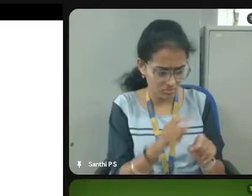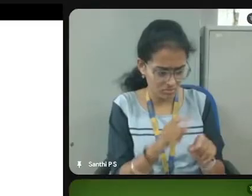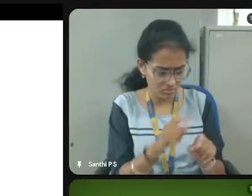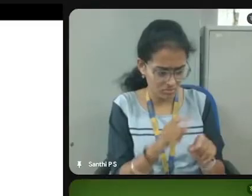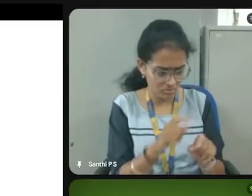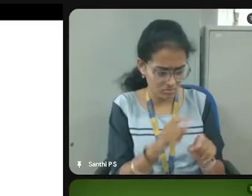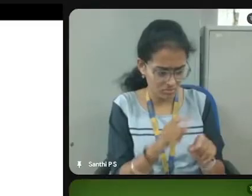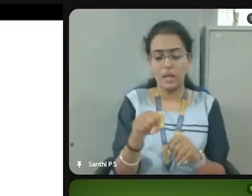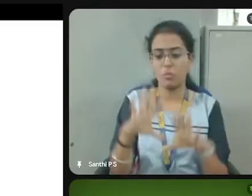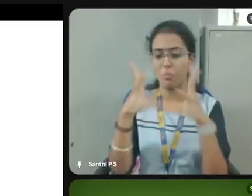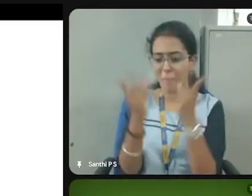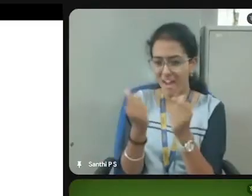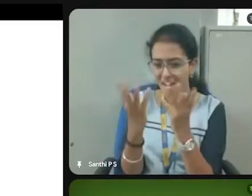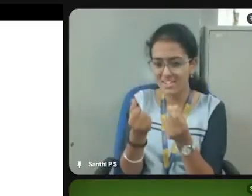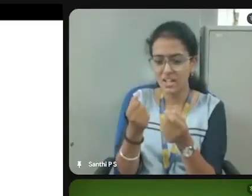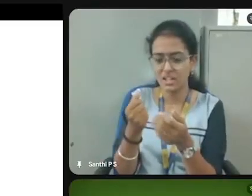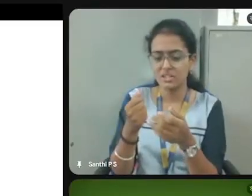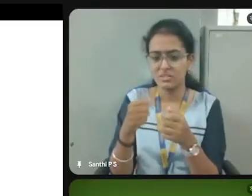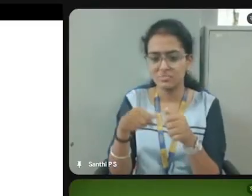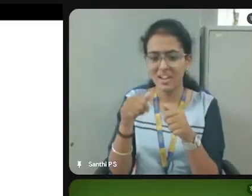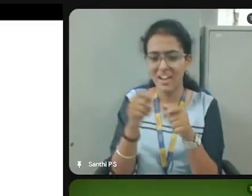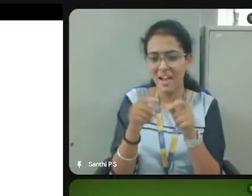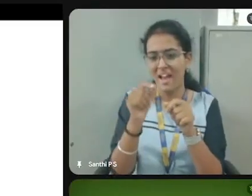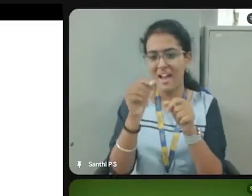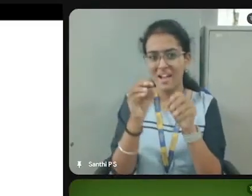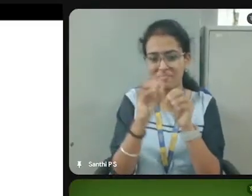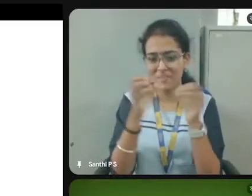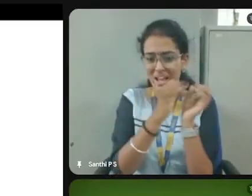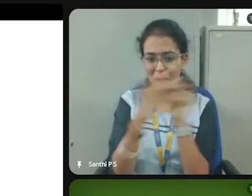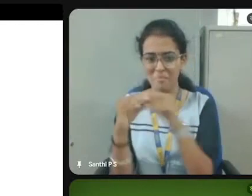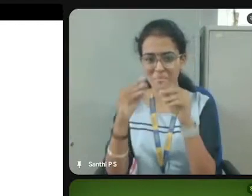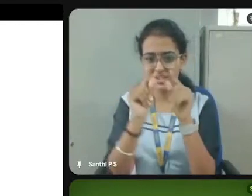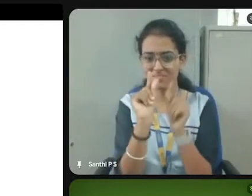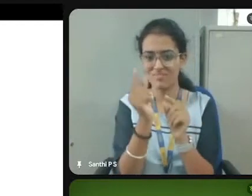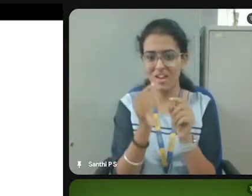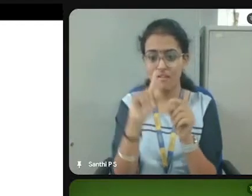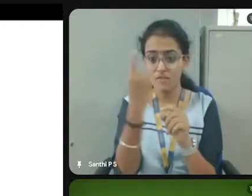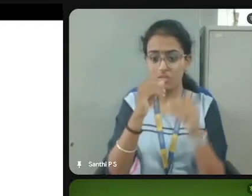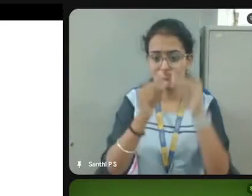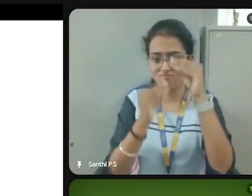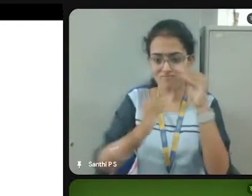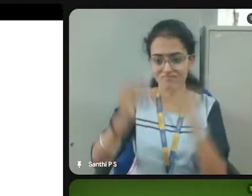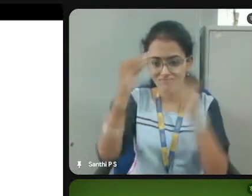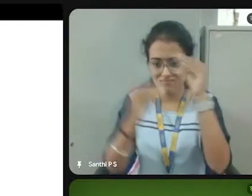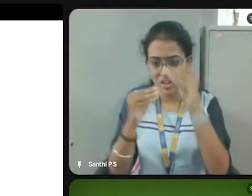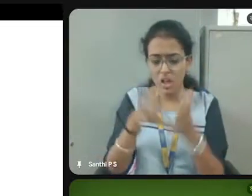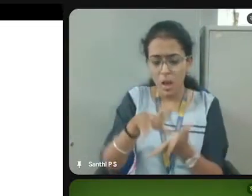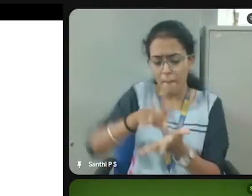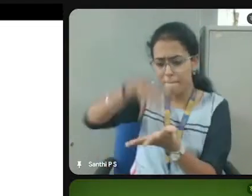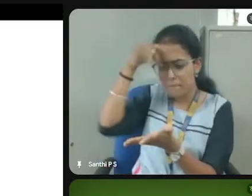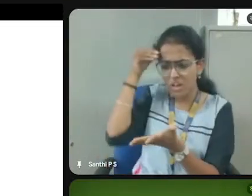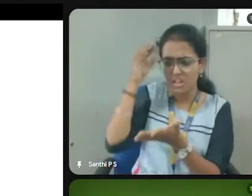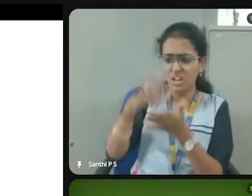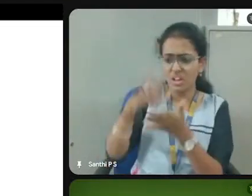ഇപ്പൊ ഒരു മാത്സ് ആണെങ്കിലും നമ്മളിപ്പോ ഈ അസെൻഡിങ് ഓർഡർ ഡിസെൻഡിങ് ഓർഡർ അതൊക്കെ അവർക്ക് ഇപ്പൊ പഠിക്കാനുണ്ട്. അപ്പൊ അത് തന്നെ ആണെങ്കിലും അതങ്ങോട്ട് ഗ്രാസ്പ് ചെയ്ത് എടുക്കാനൊക്കെ